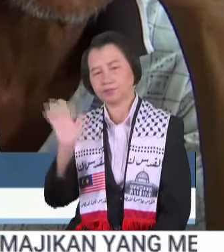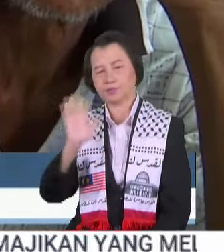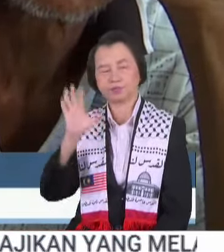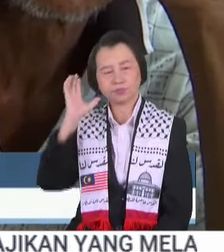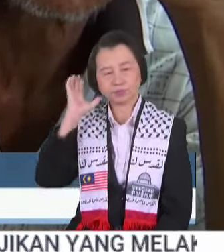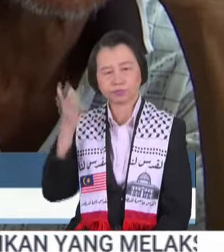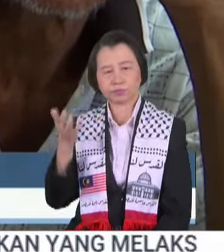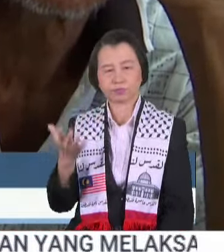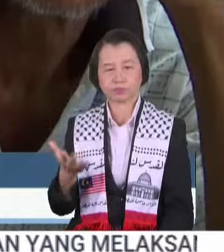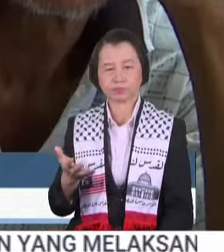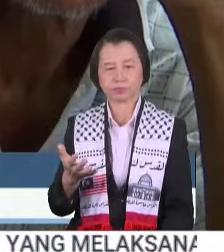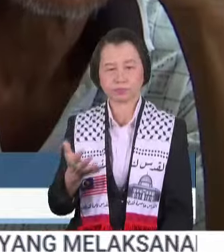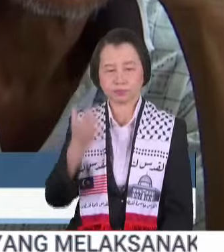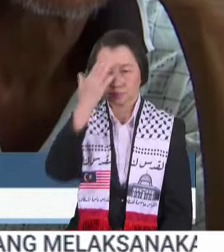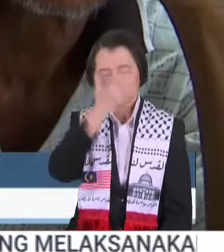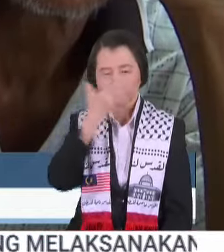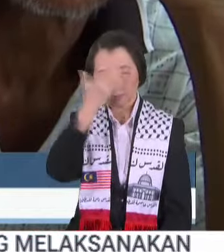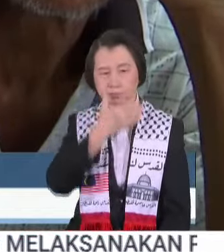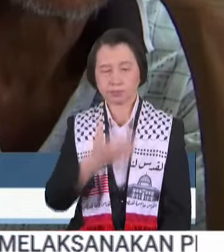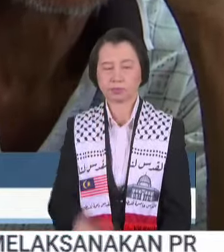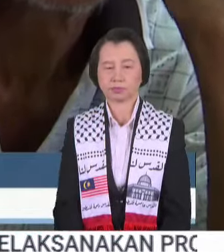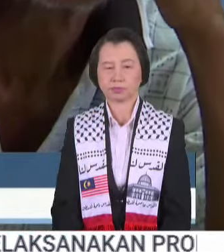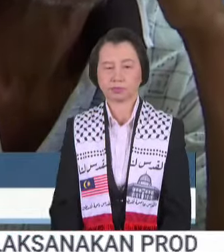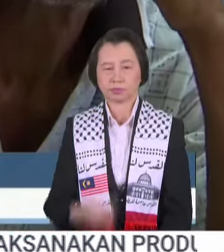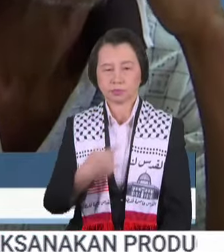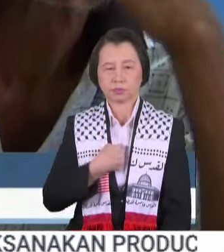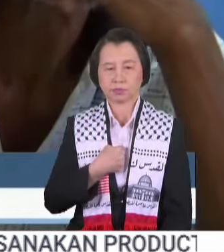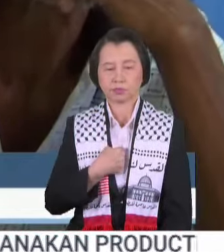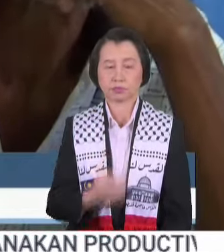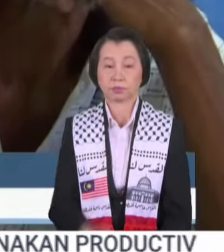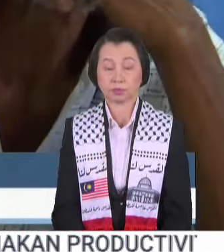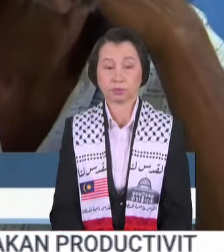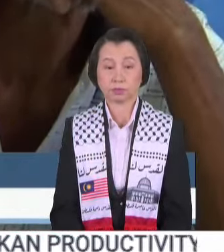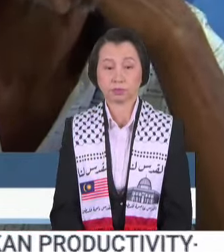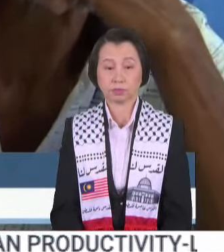Dadah di muka. Saya menangis.